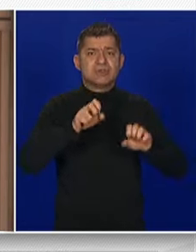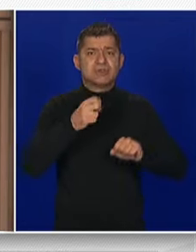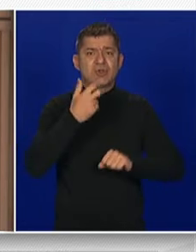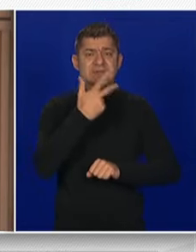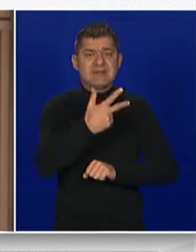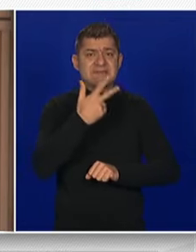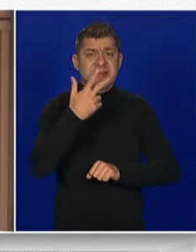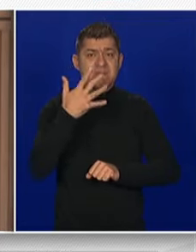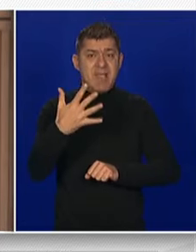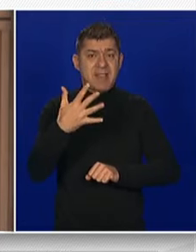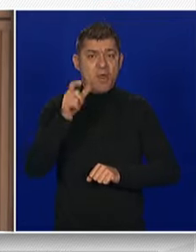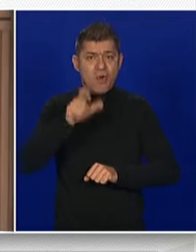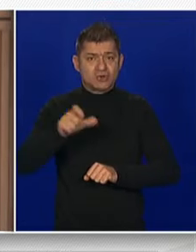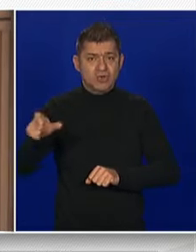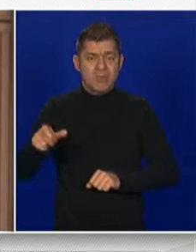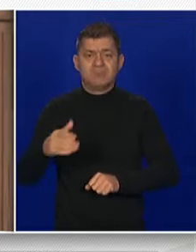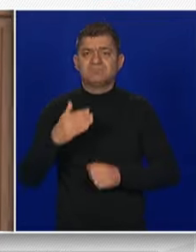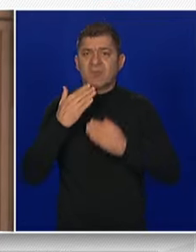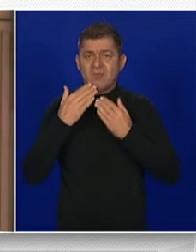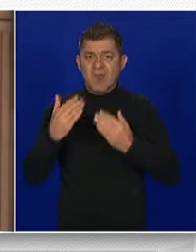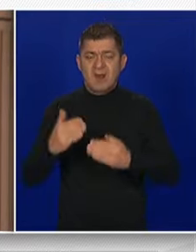57835 osoba. Hvala.